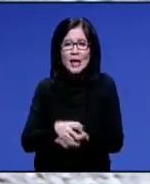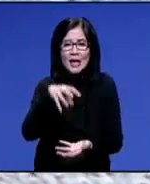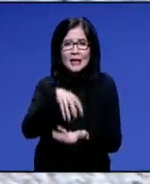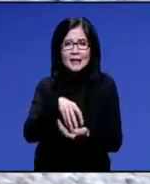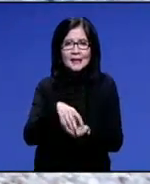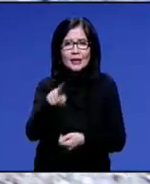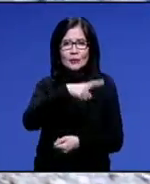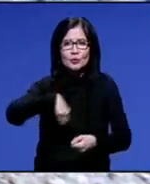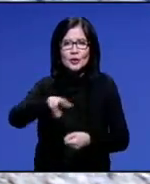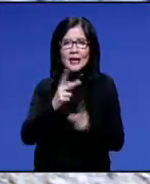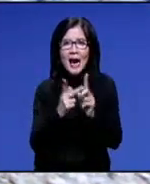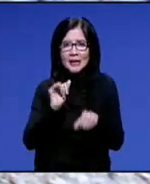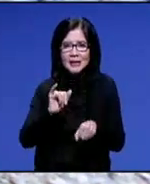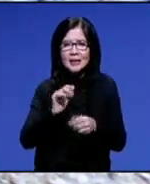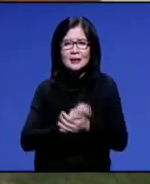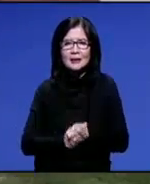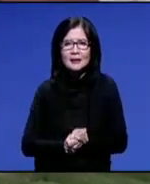Bundaran Hotel Indonesia.